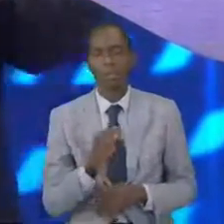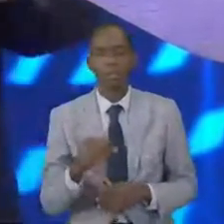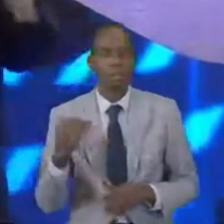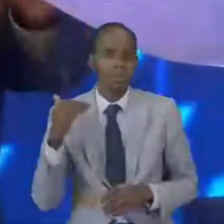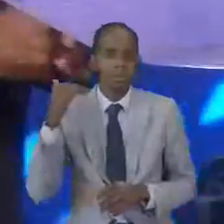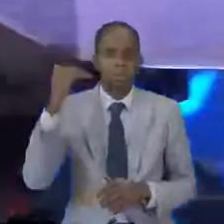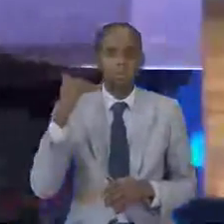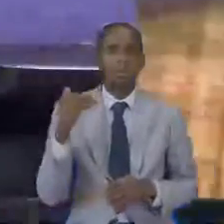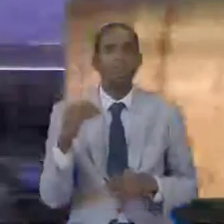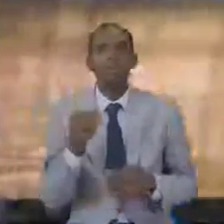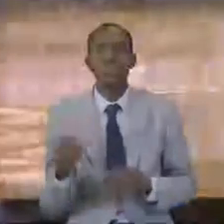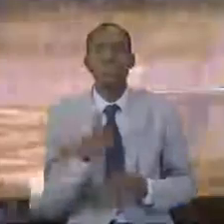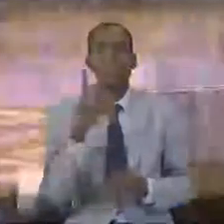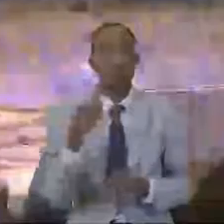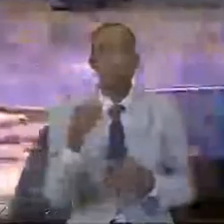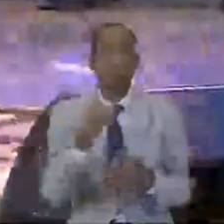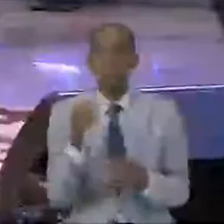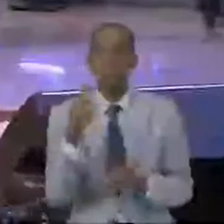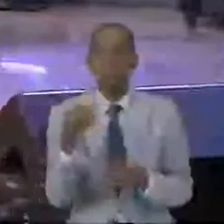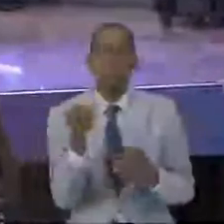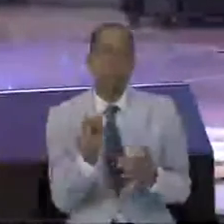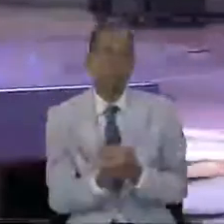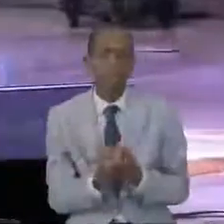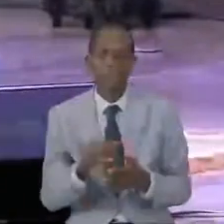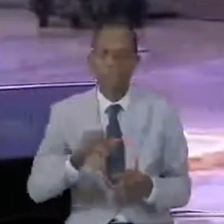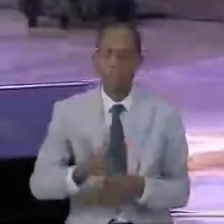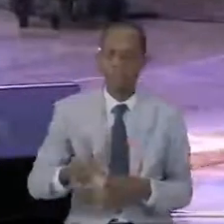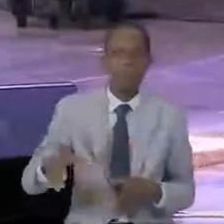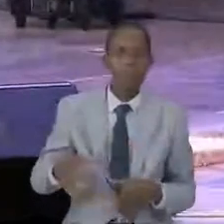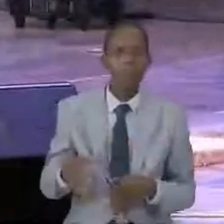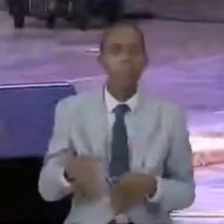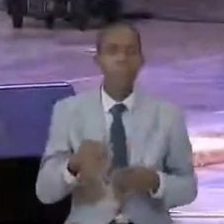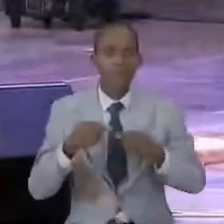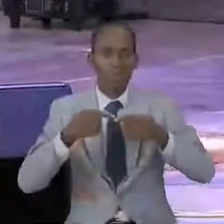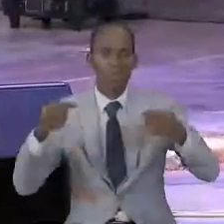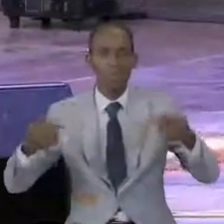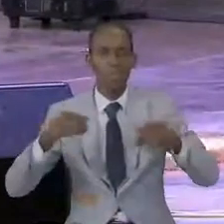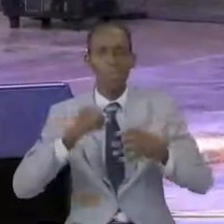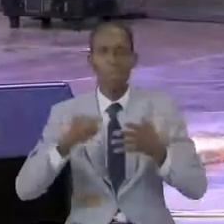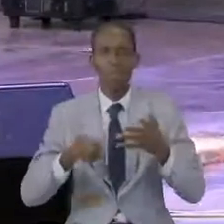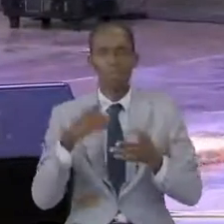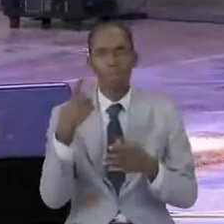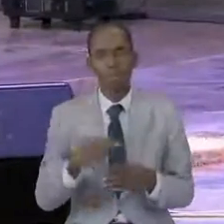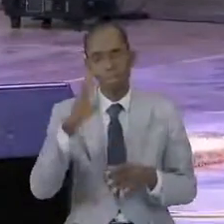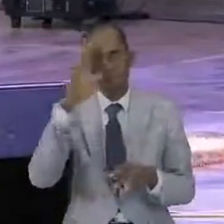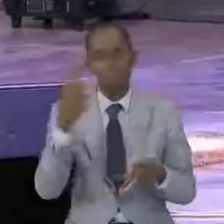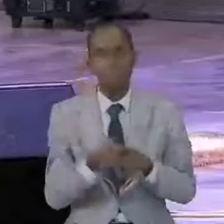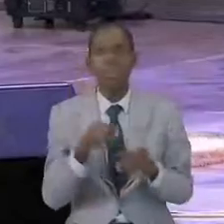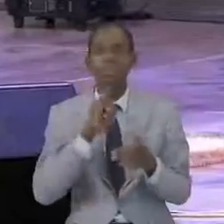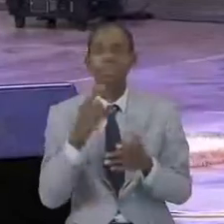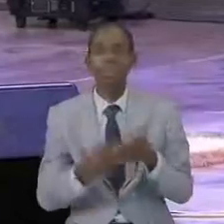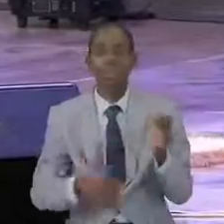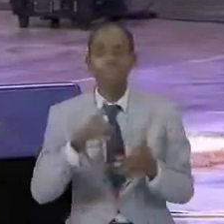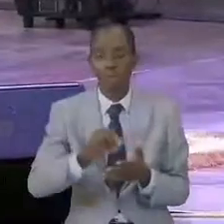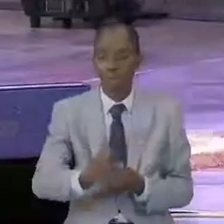adolescent quiconque excite l'écureuils entre frère et ce que tu sème c'est ce que tu